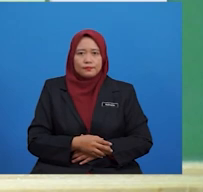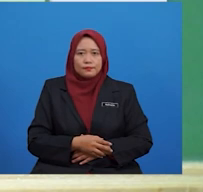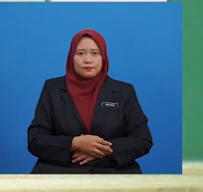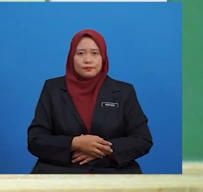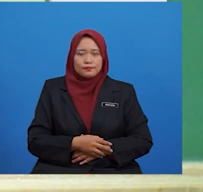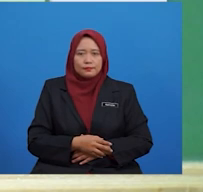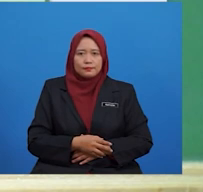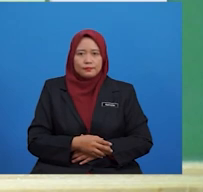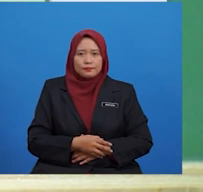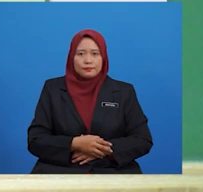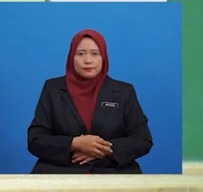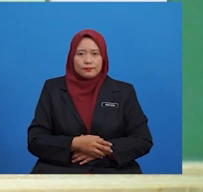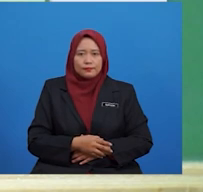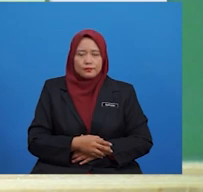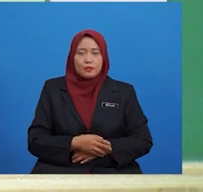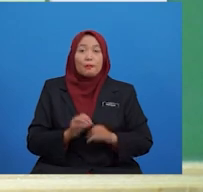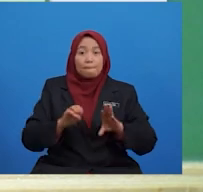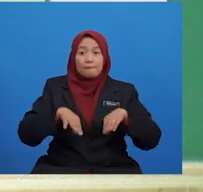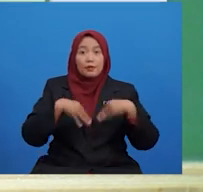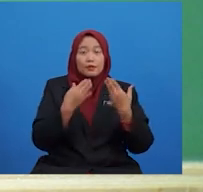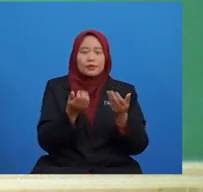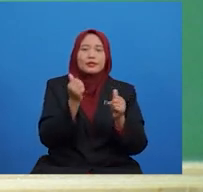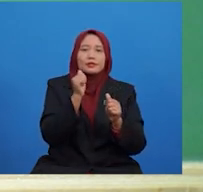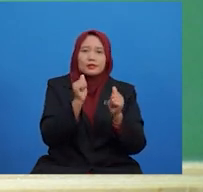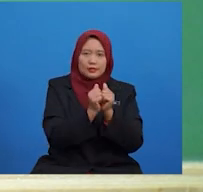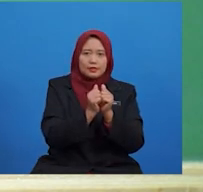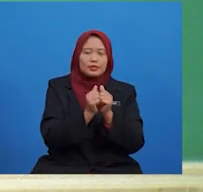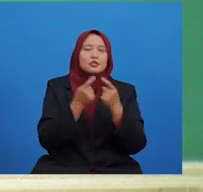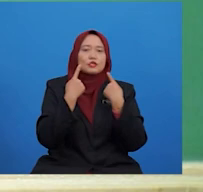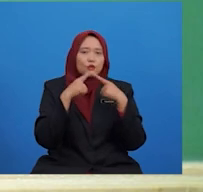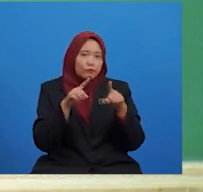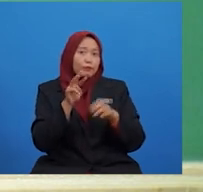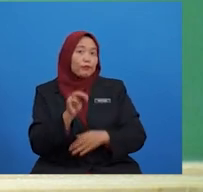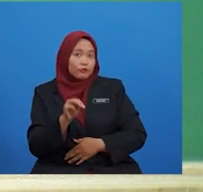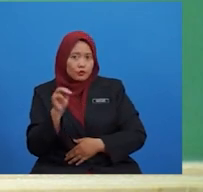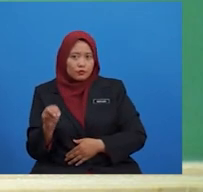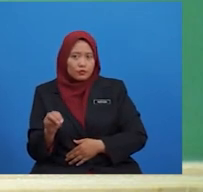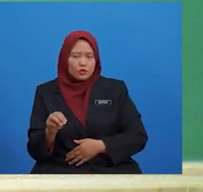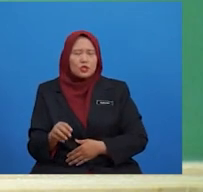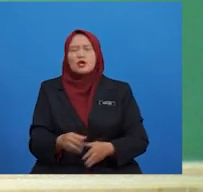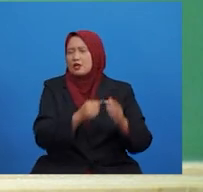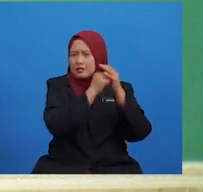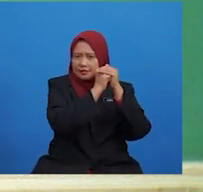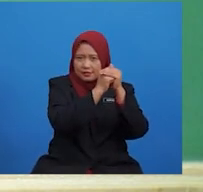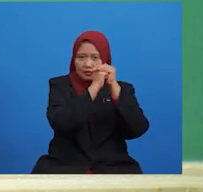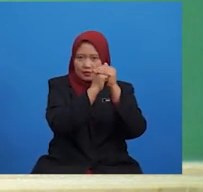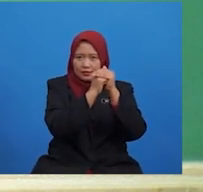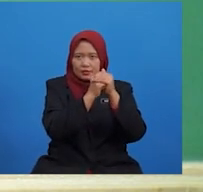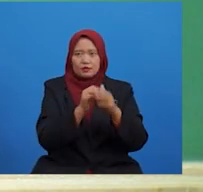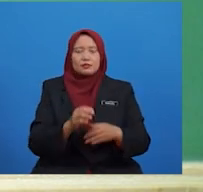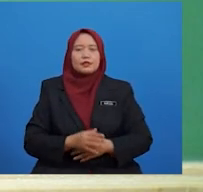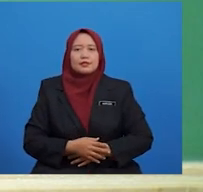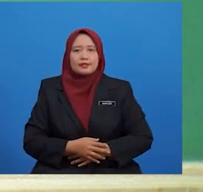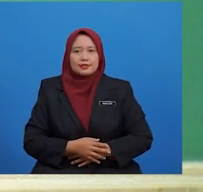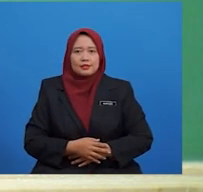Bagaimana dengan jawapan murid-murid? Tahniah! Bagus, murid-murid! Sekarang, kita